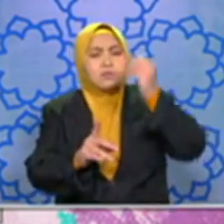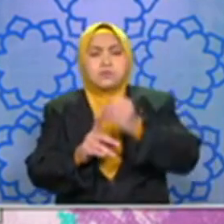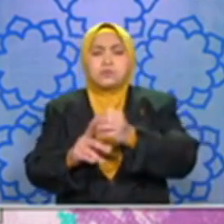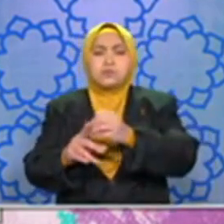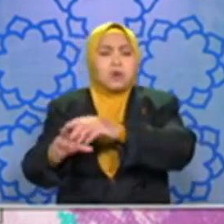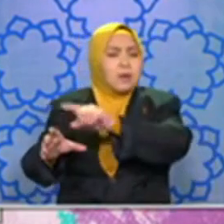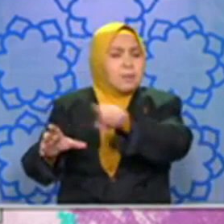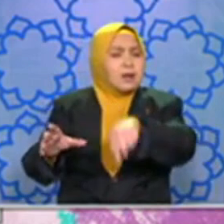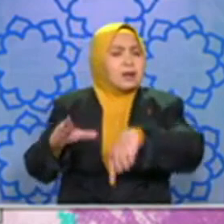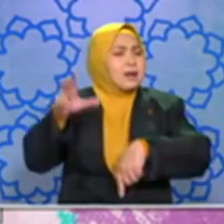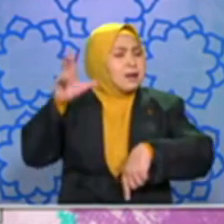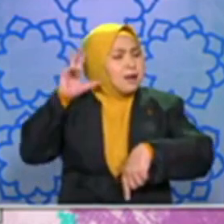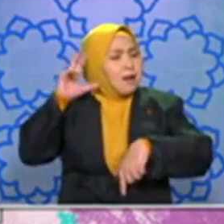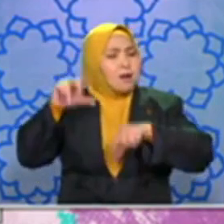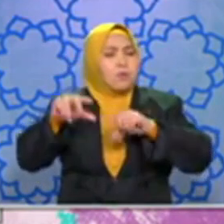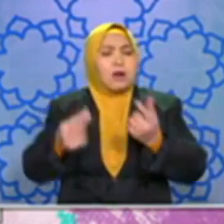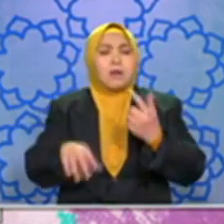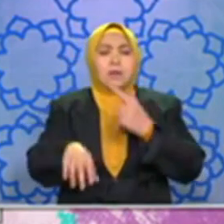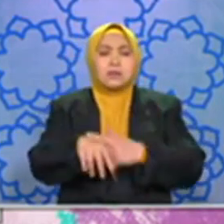يستمعون به